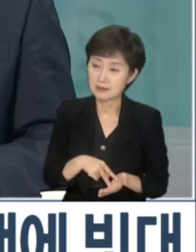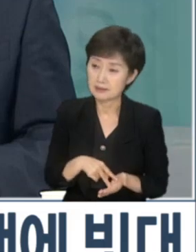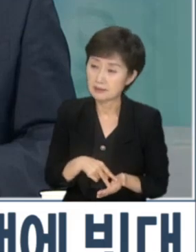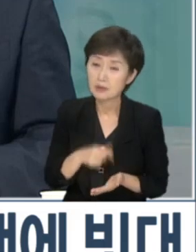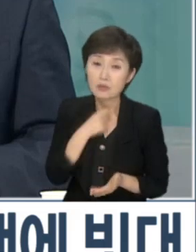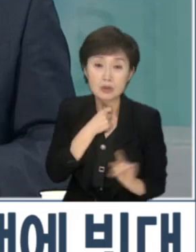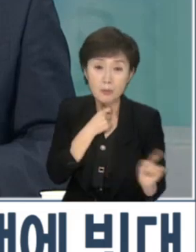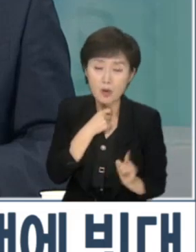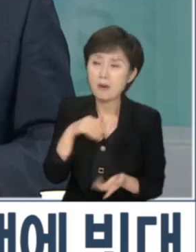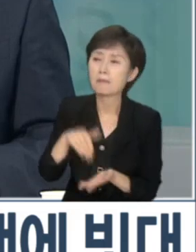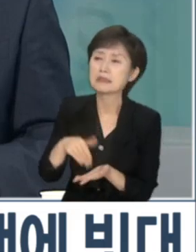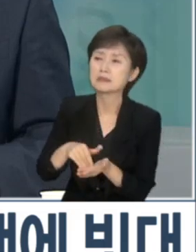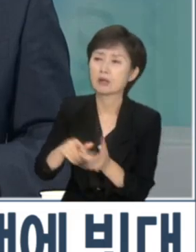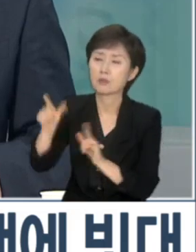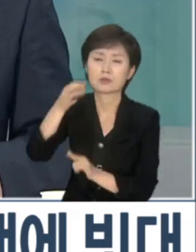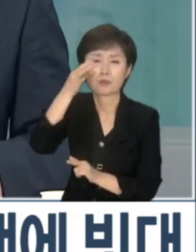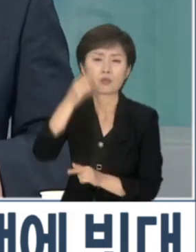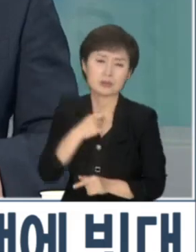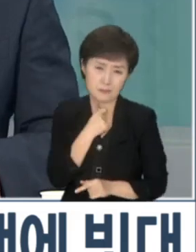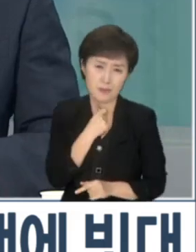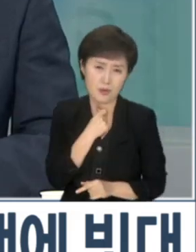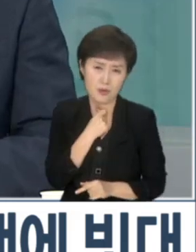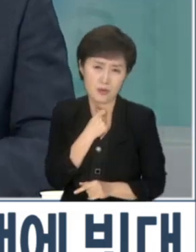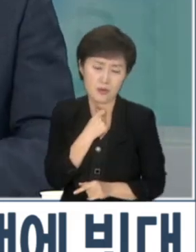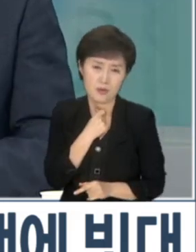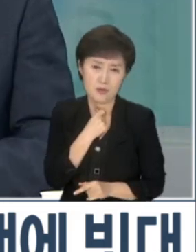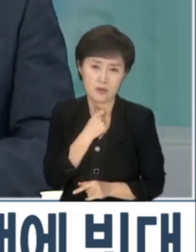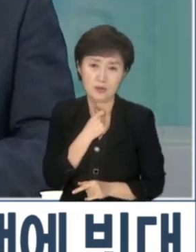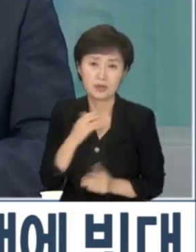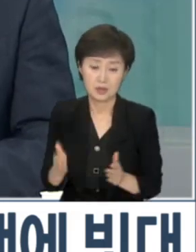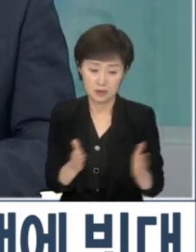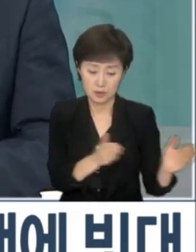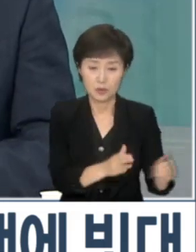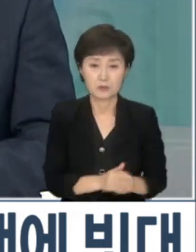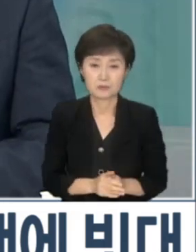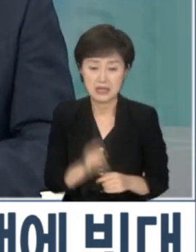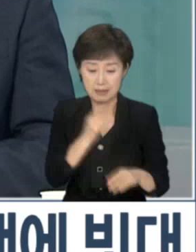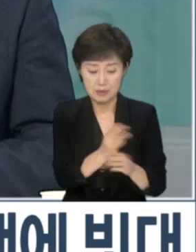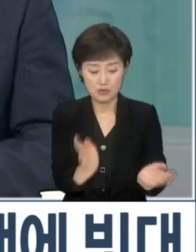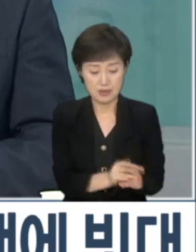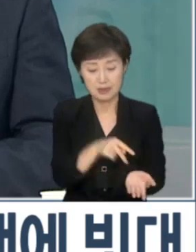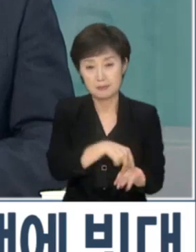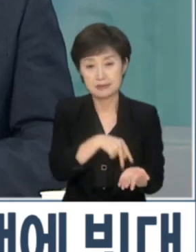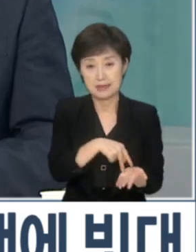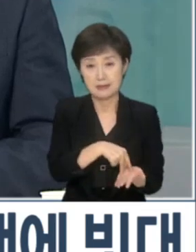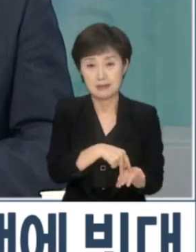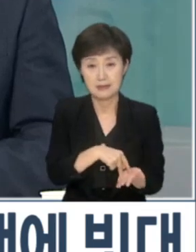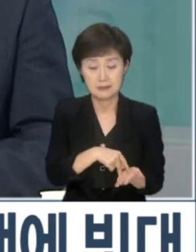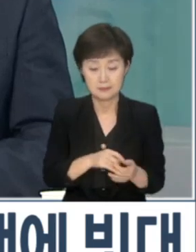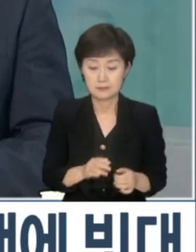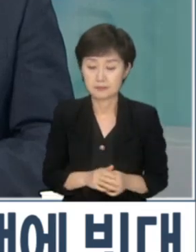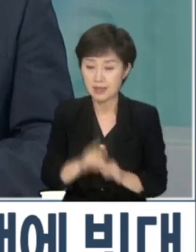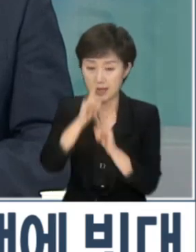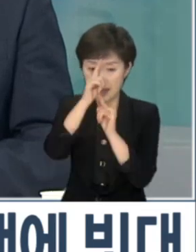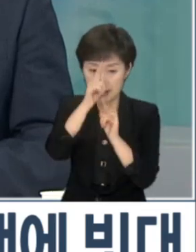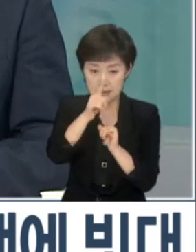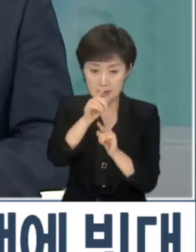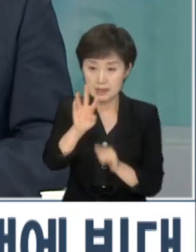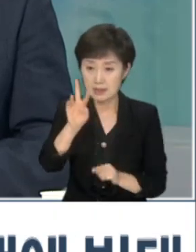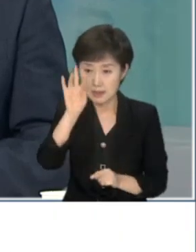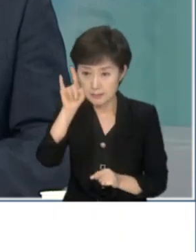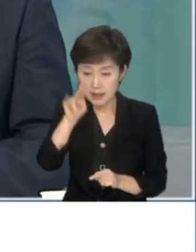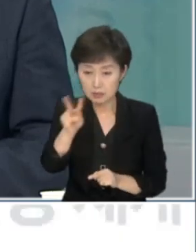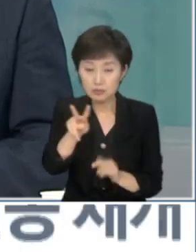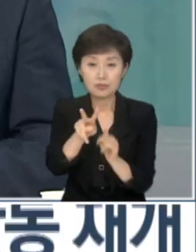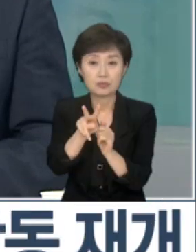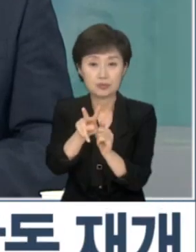모습으로 자중 제외하시라라는 말씀 드리고 싶고 민주당의 입장에서 볼 때 이명박 박근혜